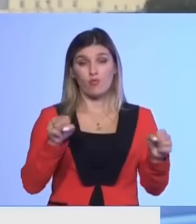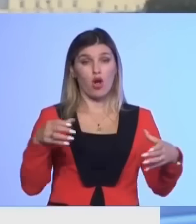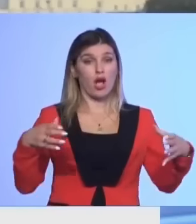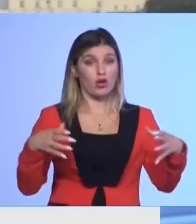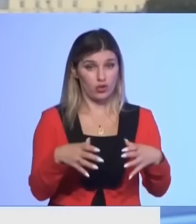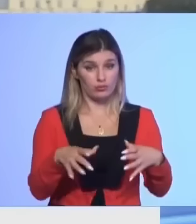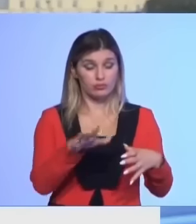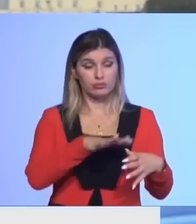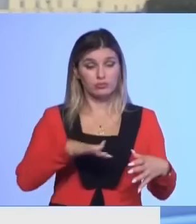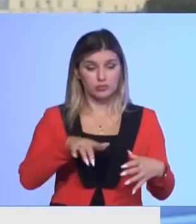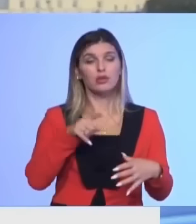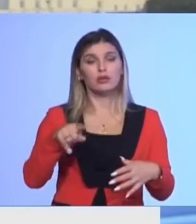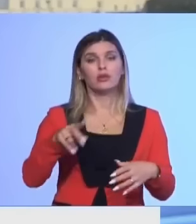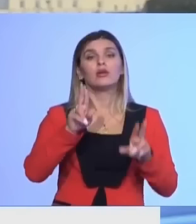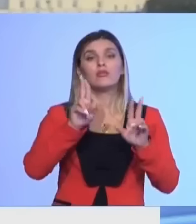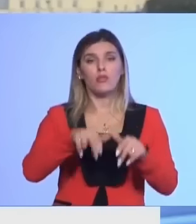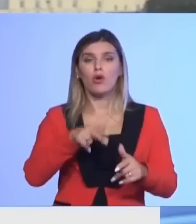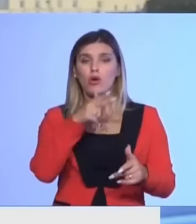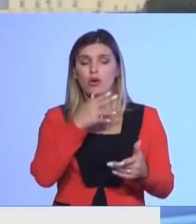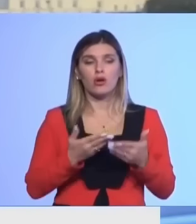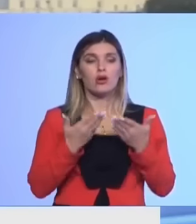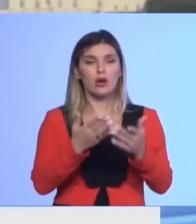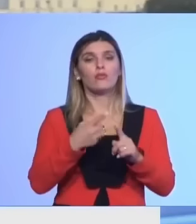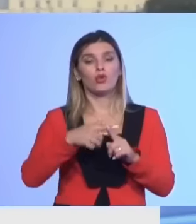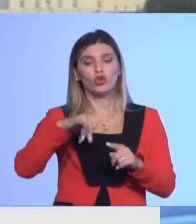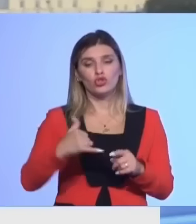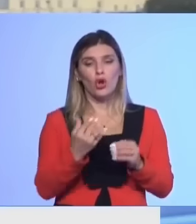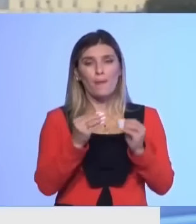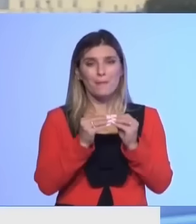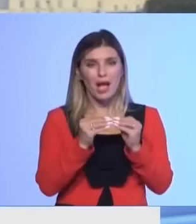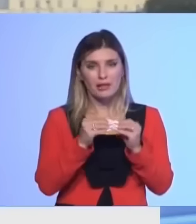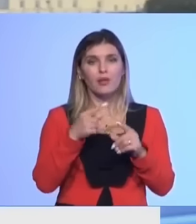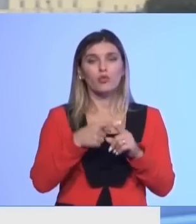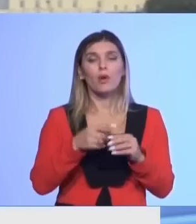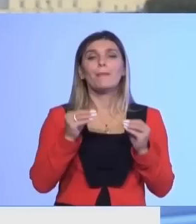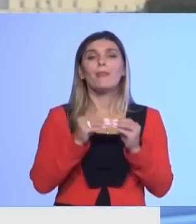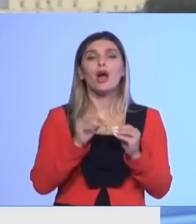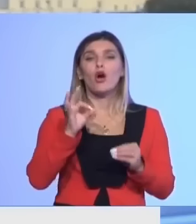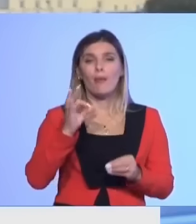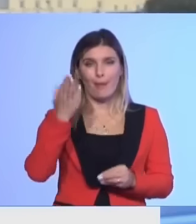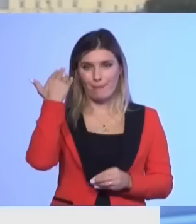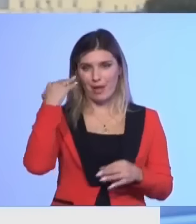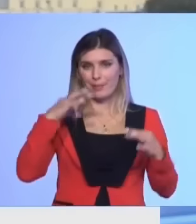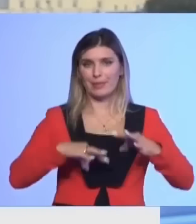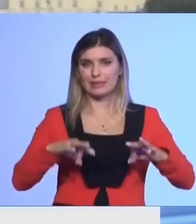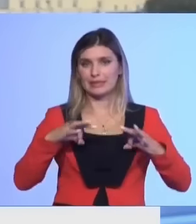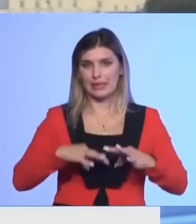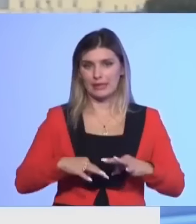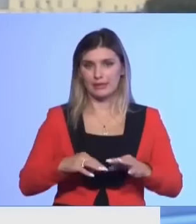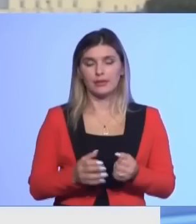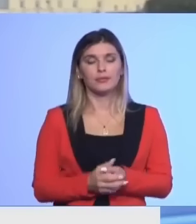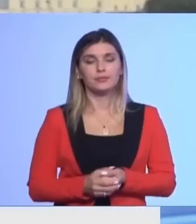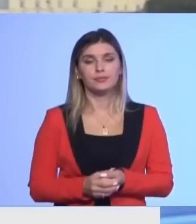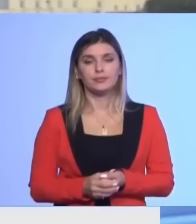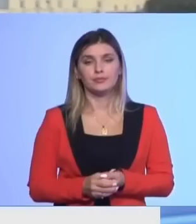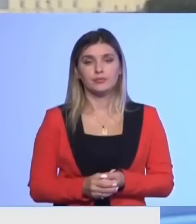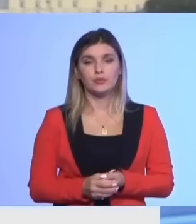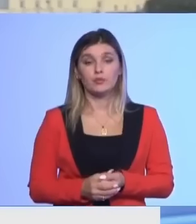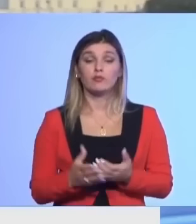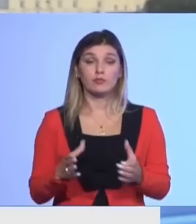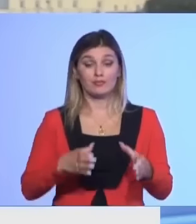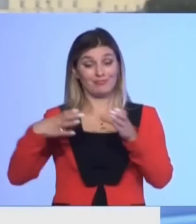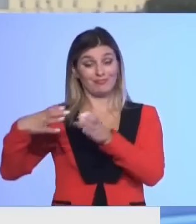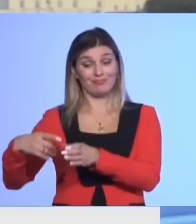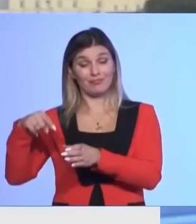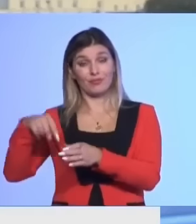nga zyrtarët kryesorë, përfshirë presidentin Joe Biden dhe ish-presidentin Barack Obama. Ndërkaq, ekipi zotit Donald